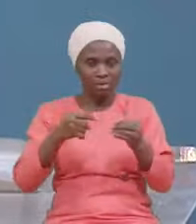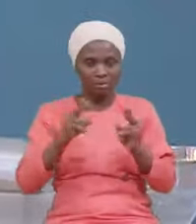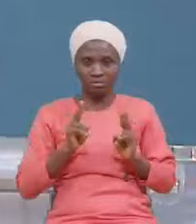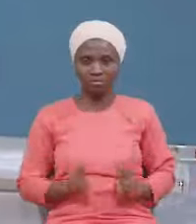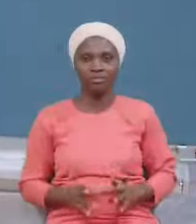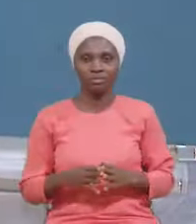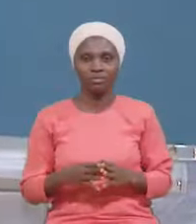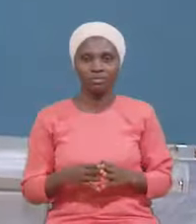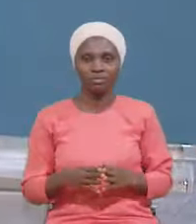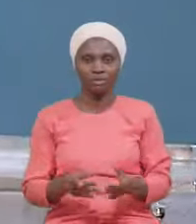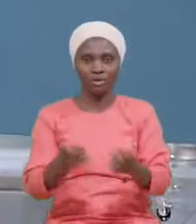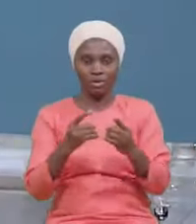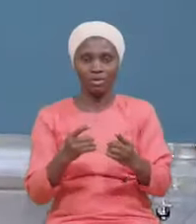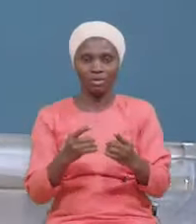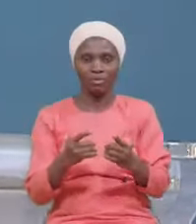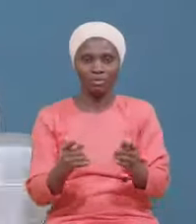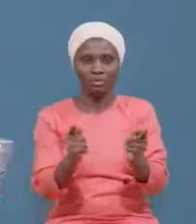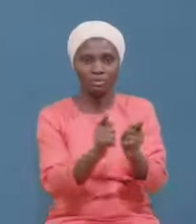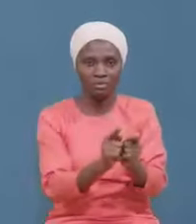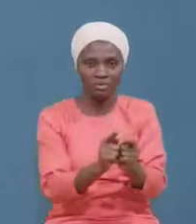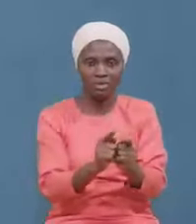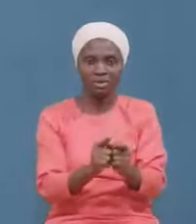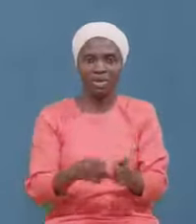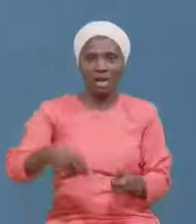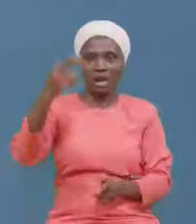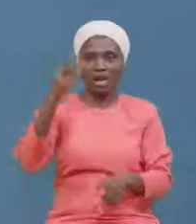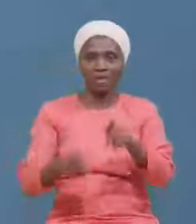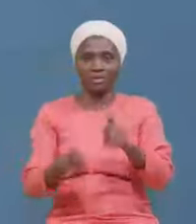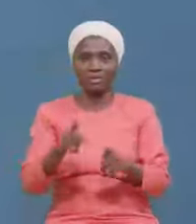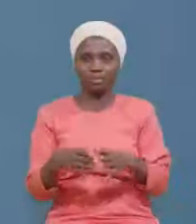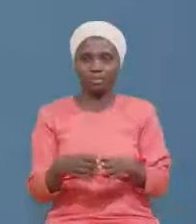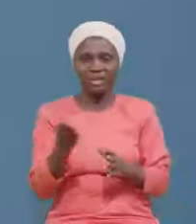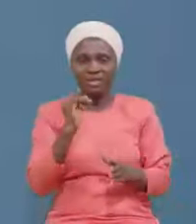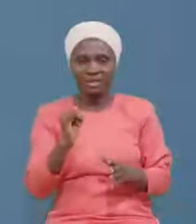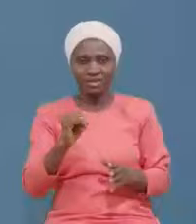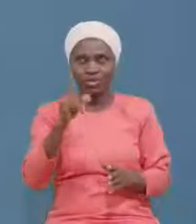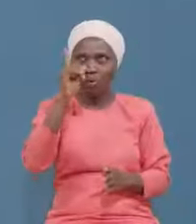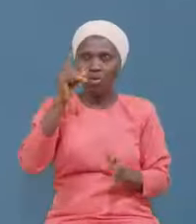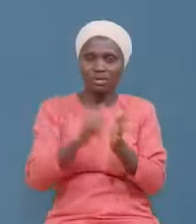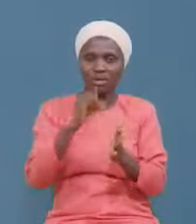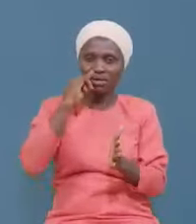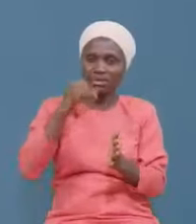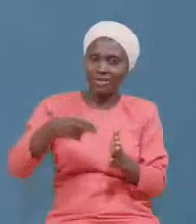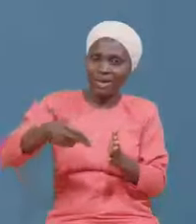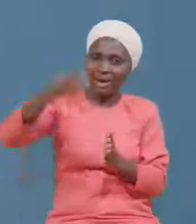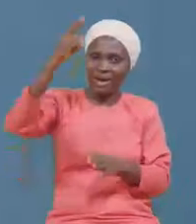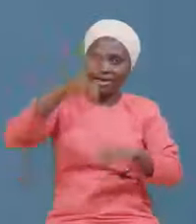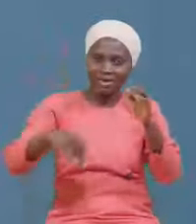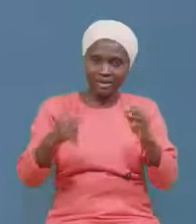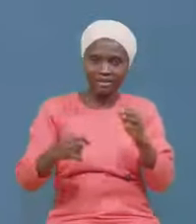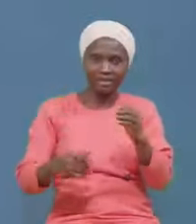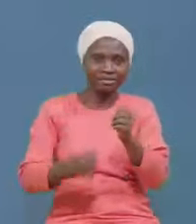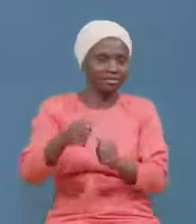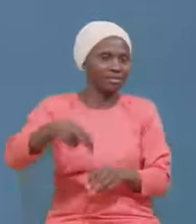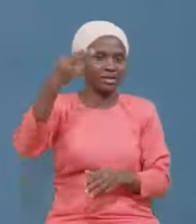across high people, అత్యంత ఉన్నతమైన వారిని చూసి, there is one higher than the highest, అంతకంటే ఉన్నతమైన వాడు